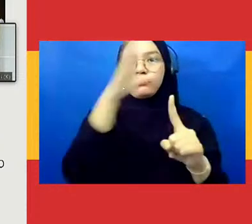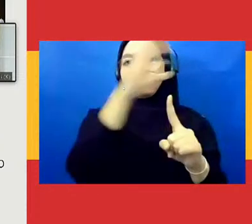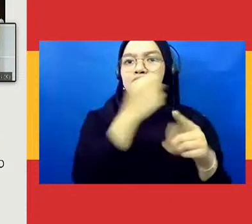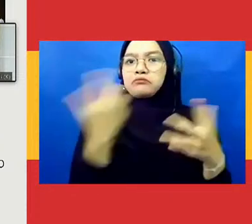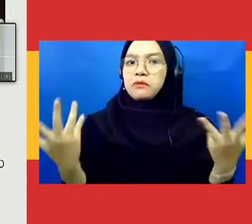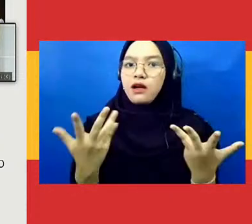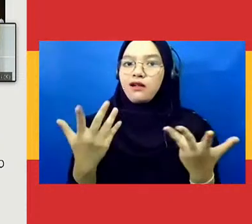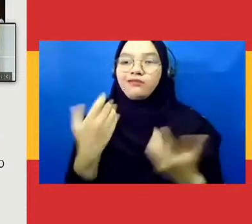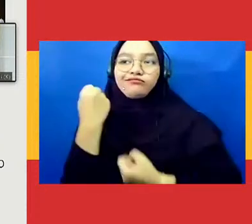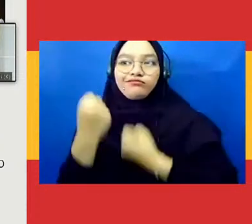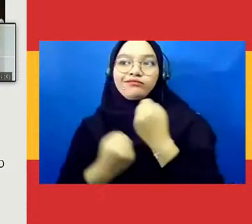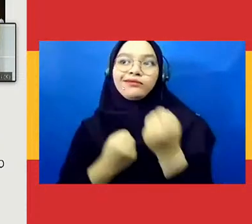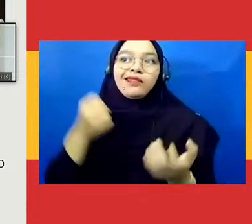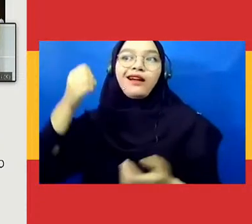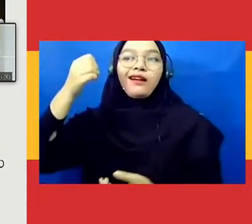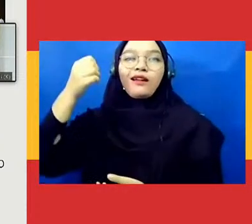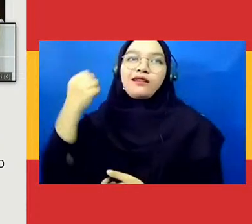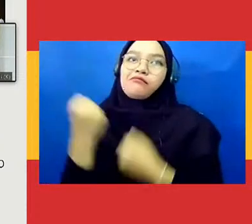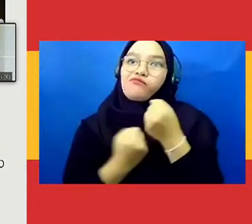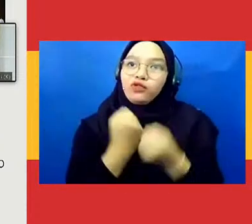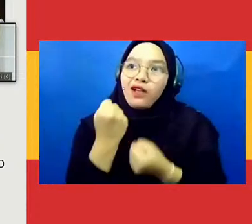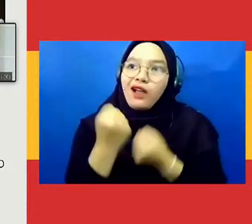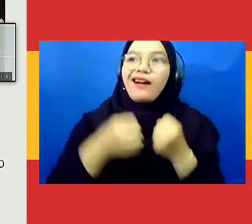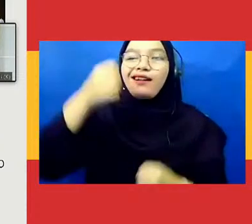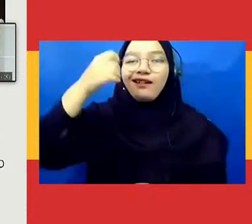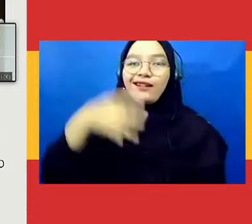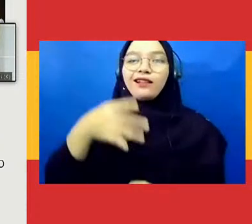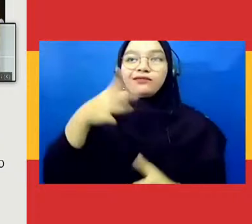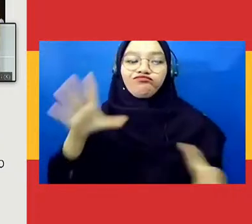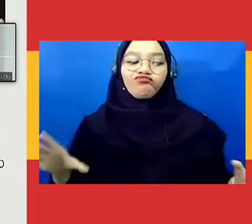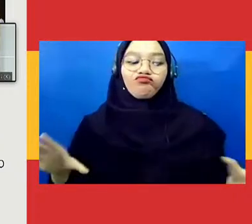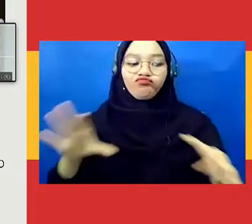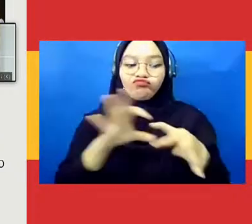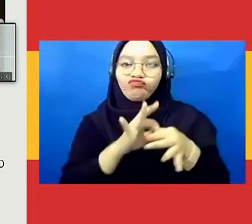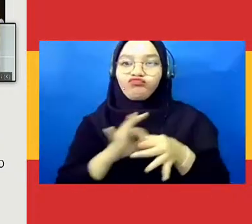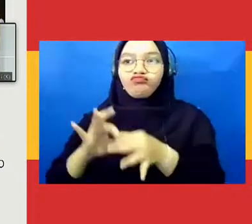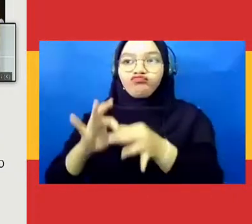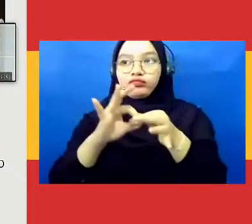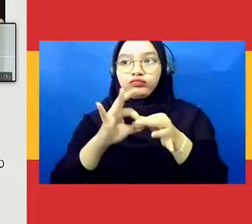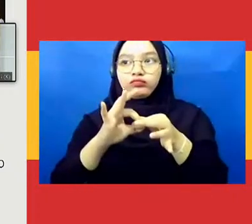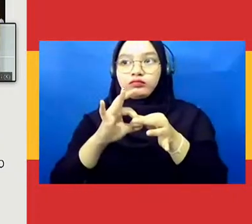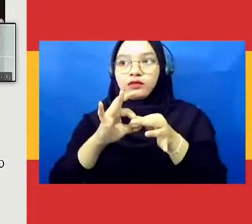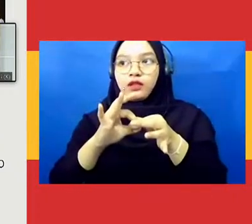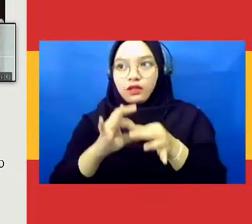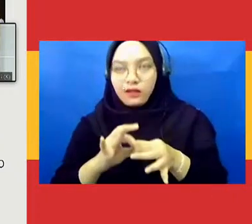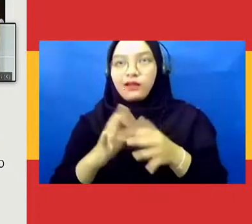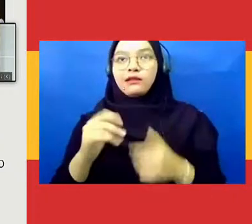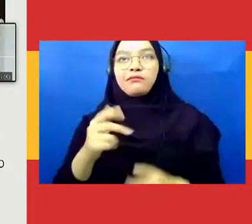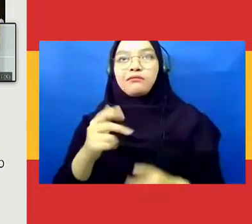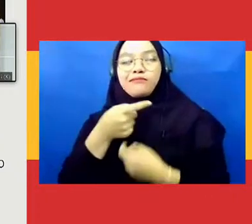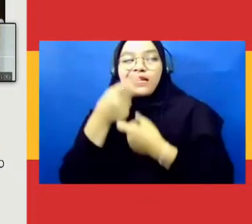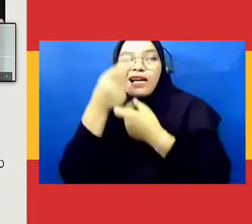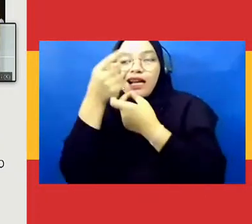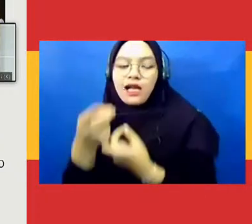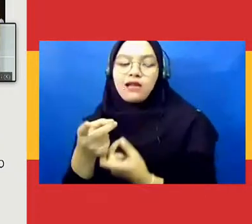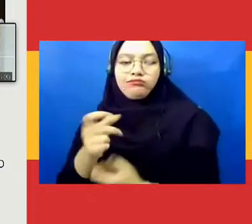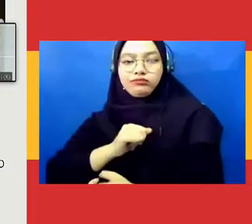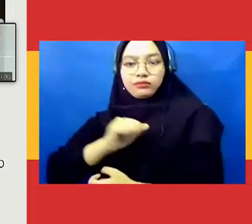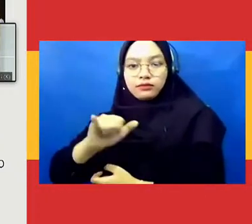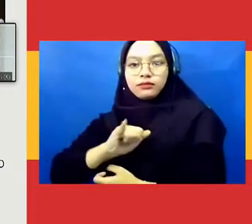kita, sinergisitas kita, dan tentu berangkul bersama, saling menghargai dalam